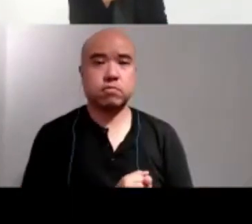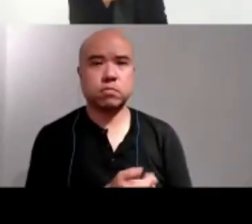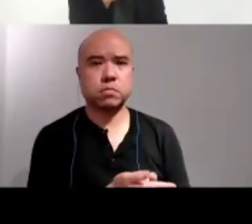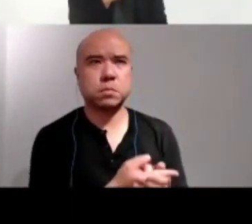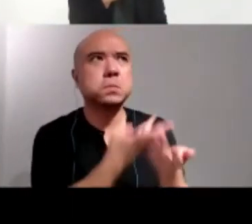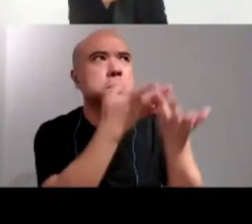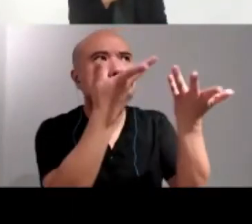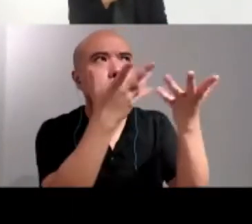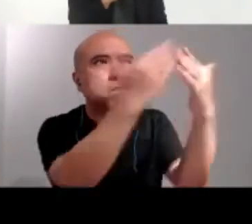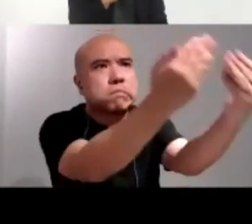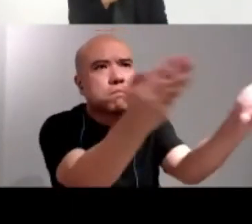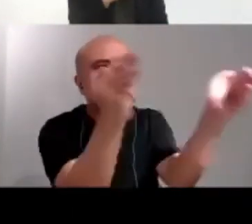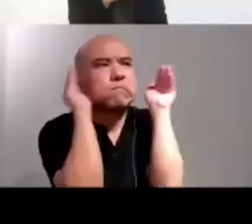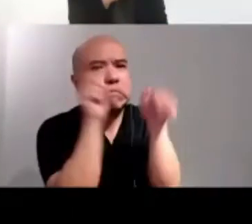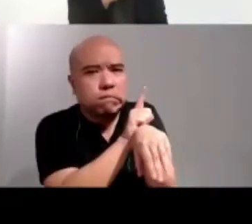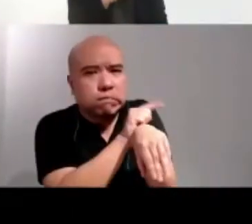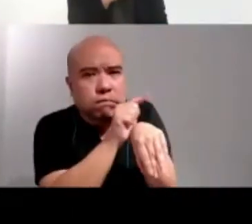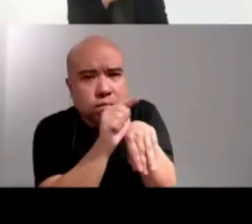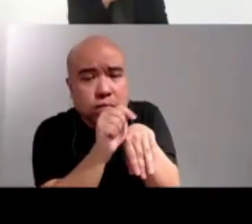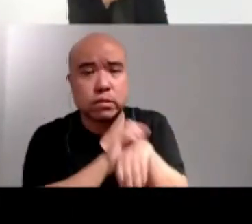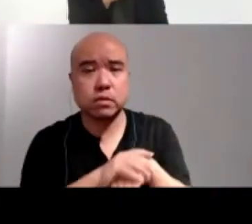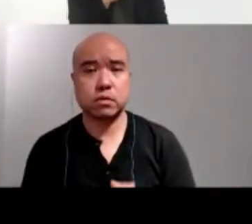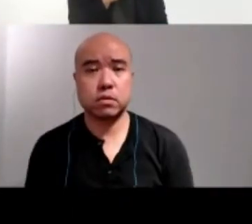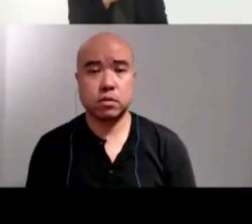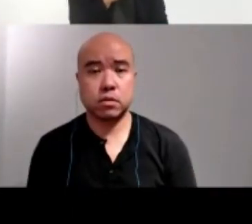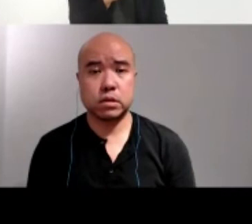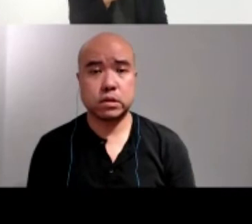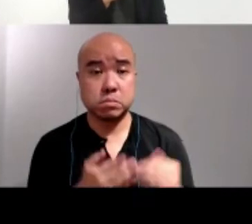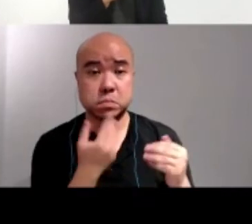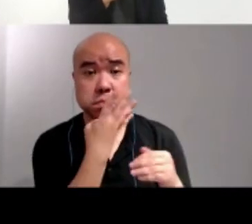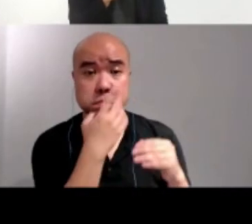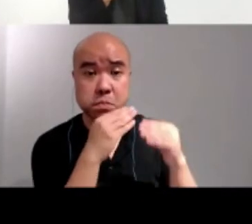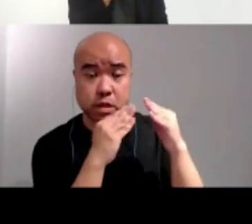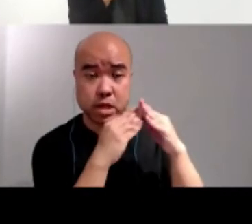充满木室，有些单位是一家四口在居住，